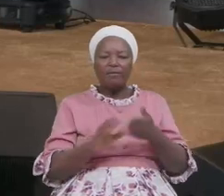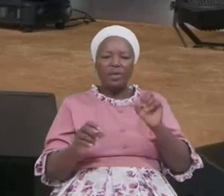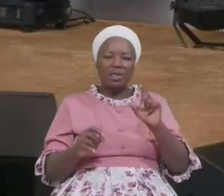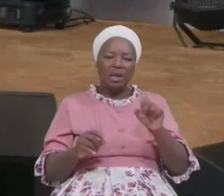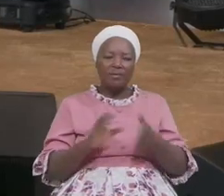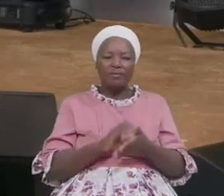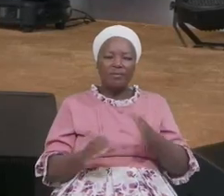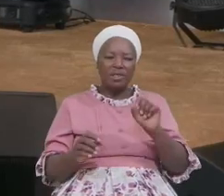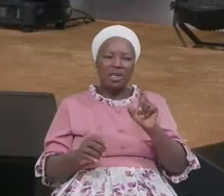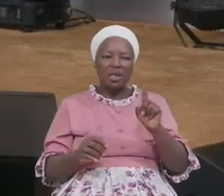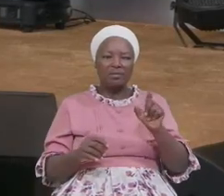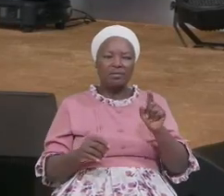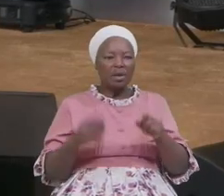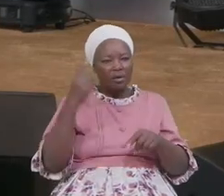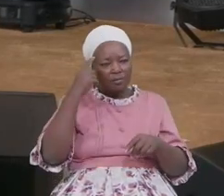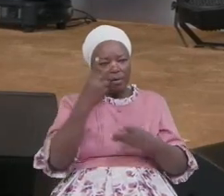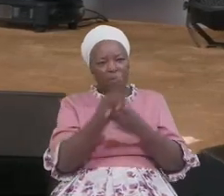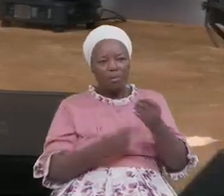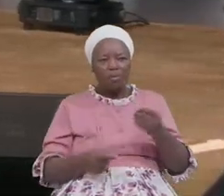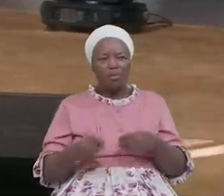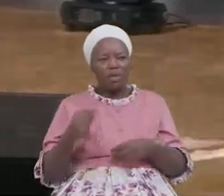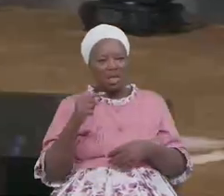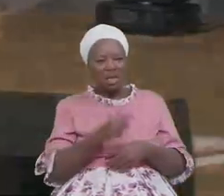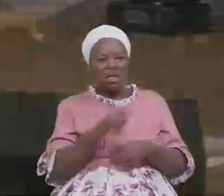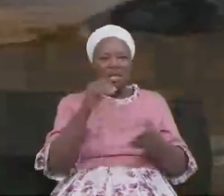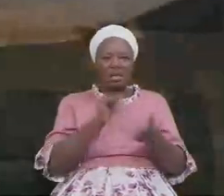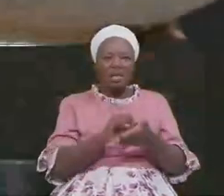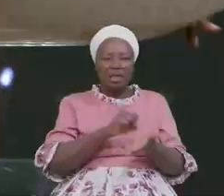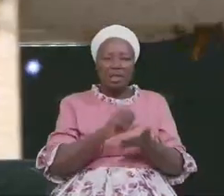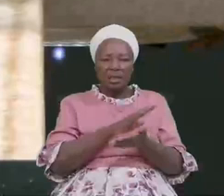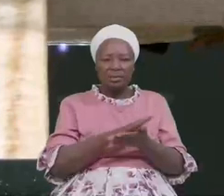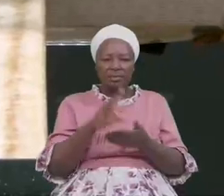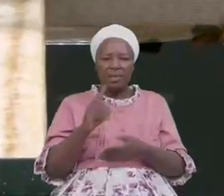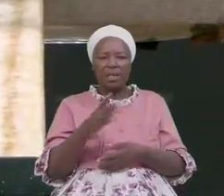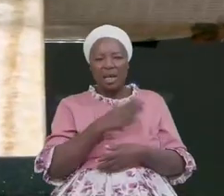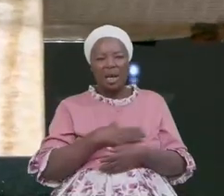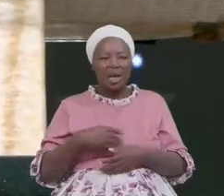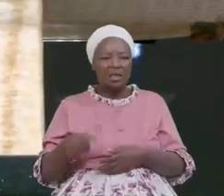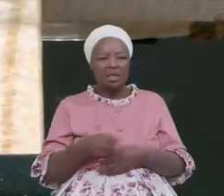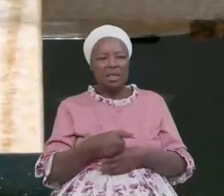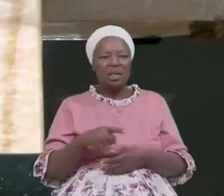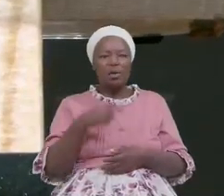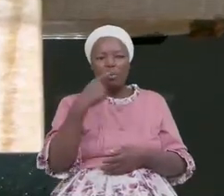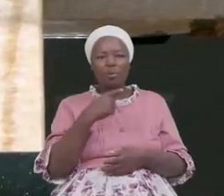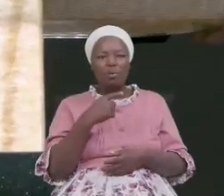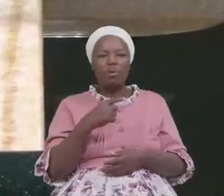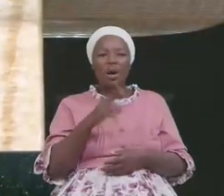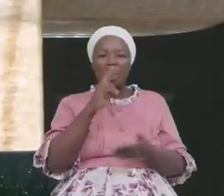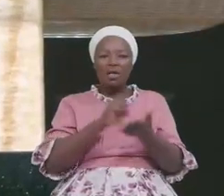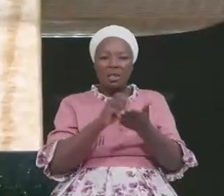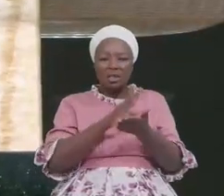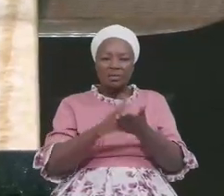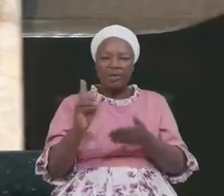Verset 11, car celui qui sanctifie et ceux qui sont sanctifiés sont tous issus